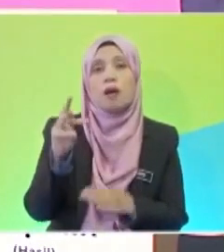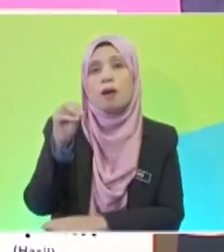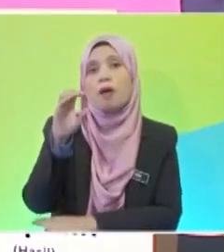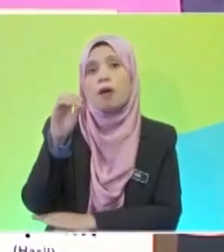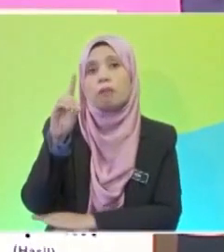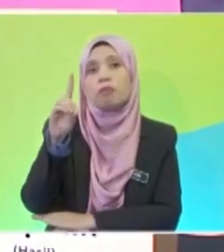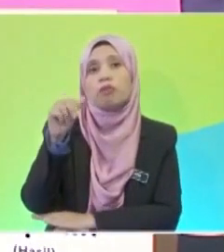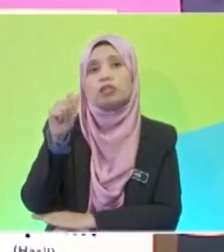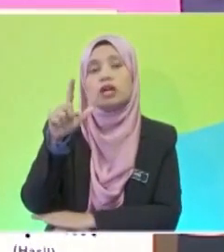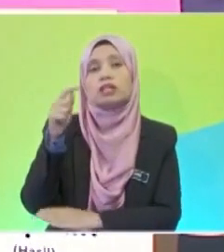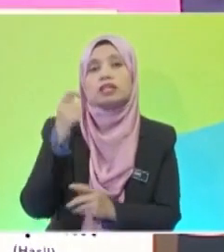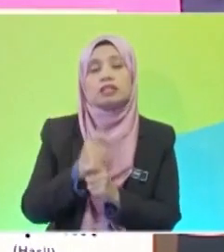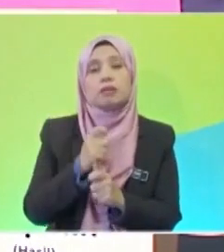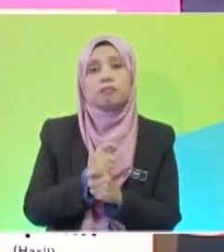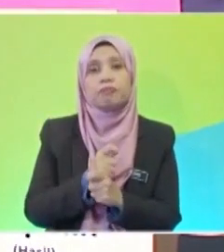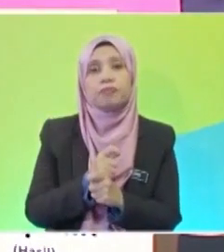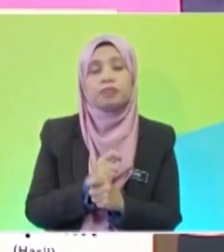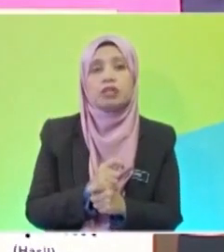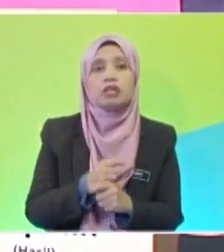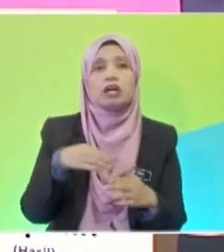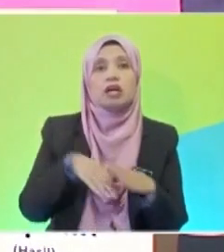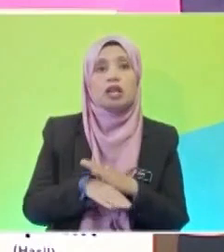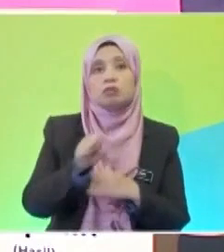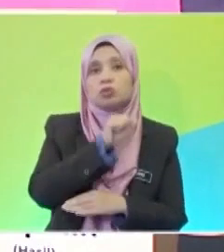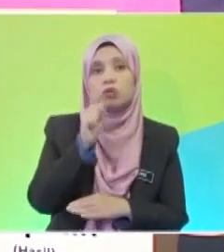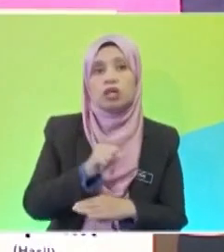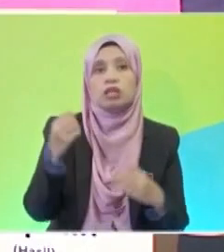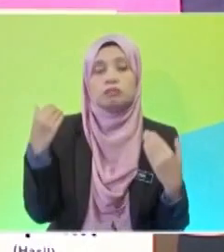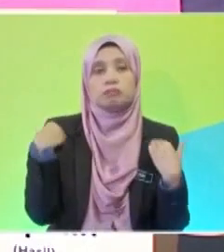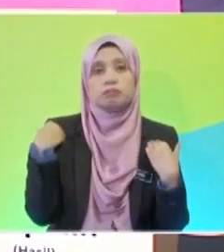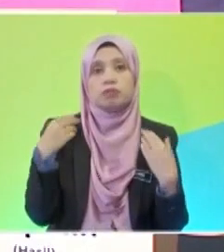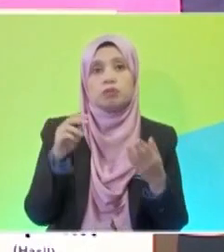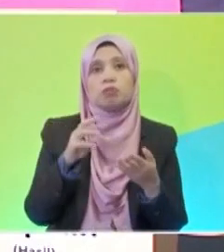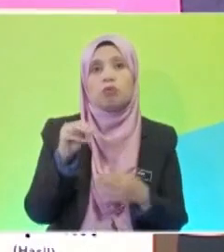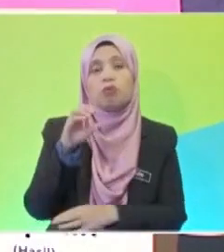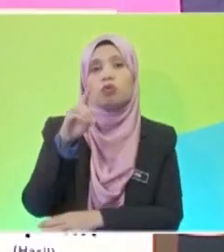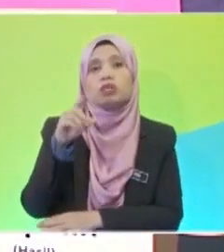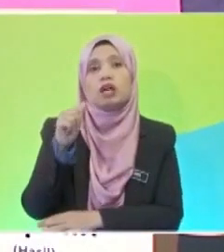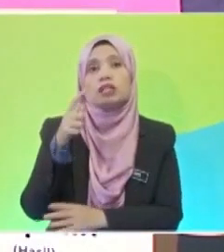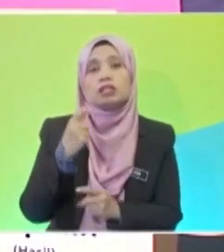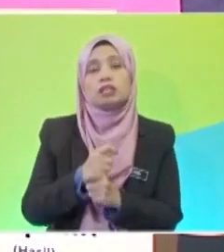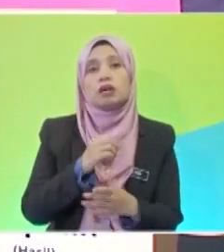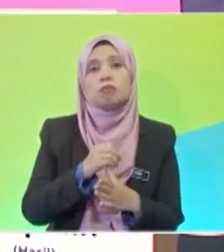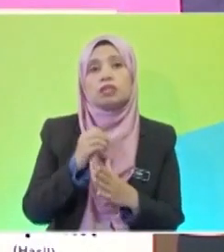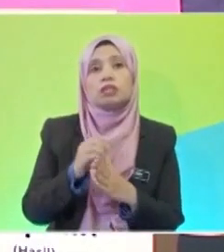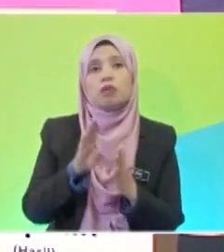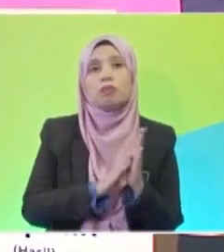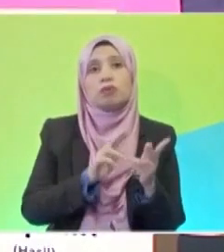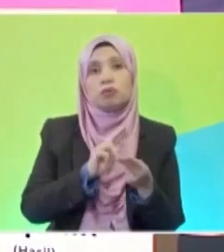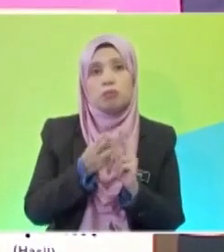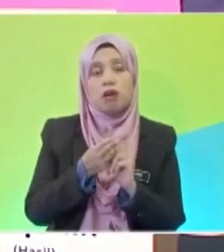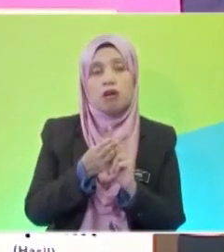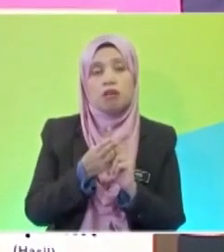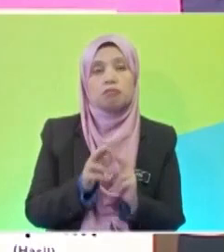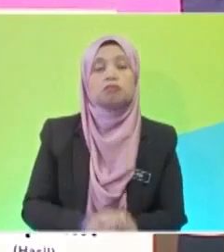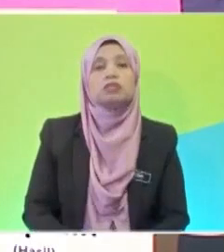Baik. Murid-murid, lihat di sini. Sekiranya dalam soalan ada dinyatakan kaedah modal tetap, modal berubah, ikut kepada soalan. Tapi jika soalan tak menyatakan modal tetap,